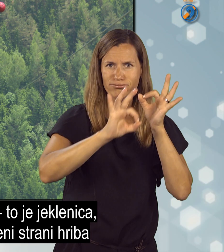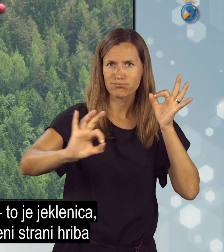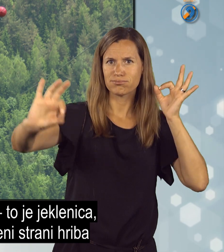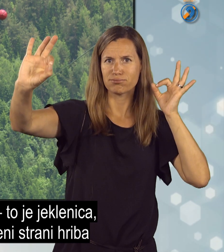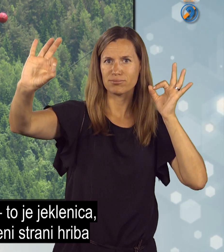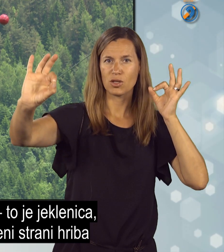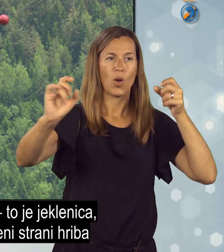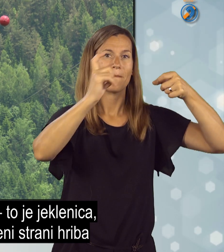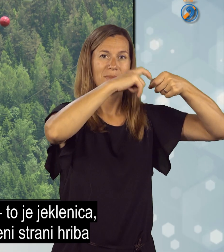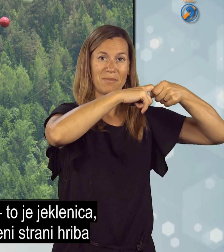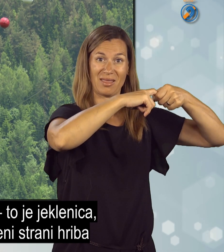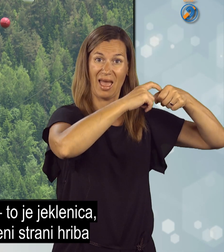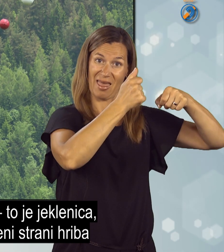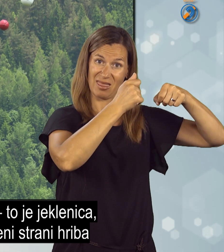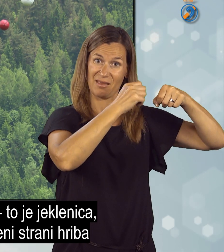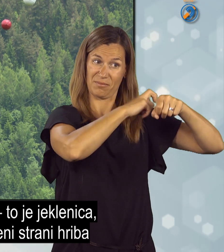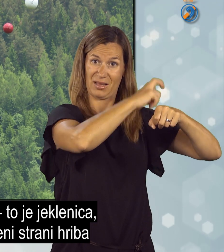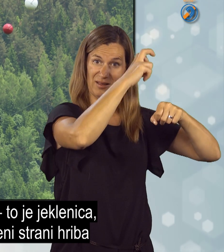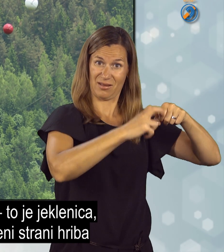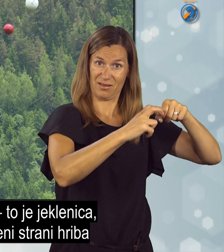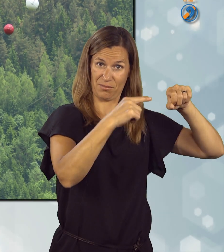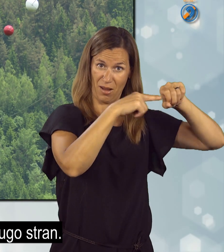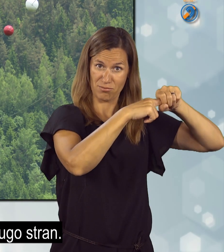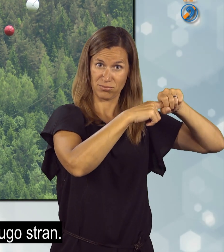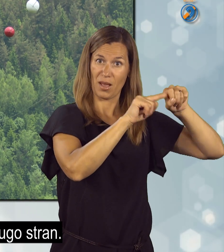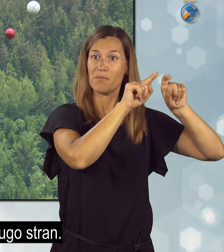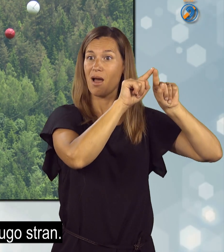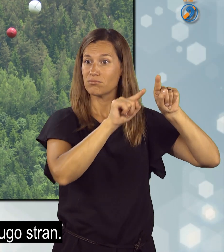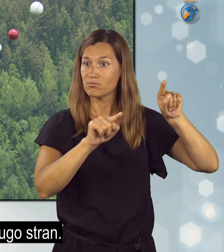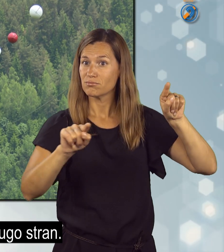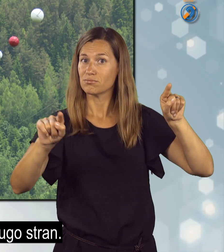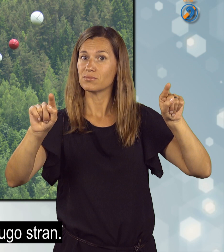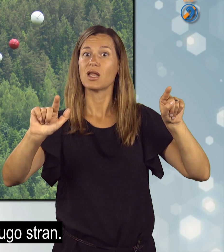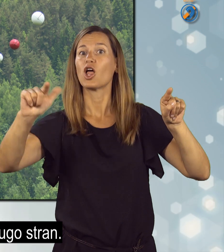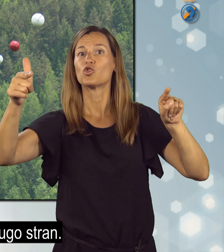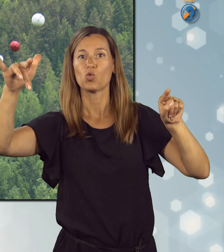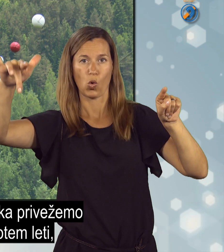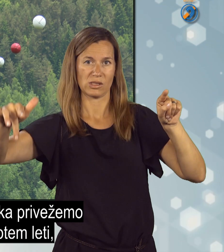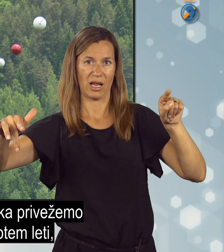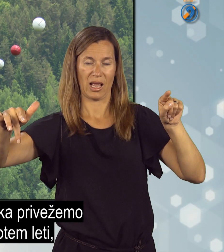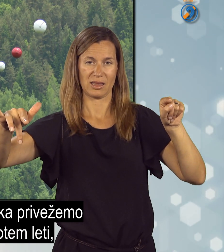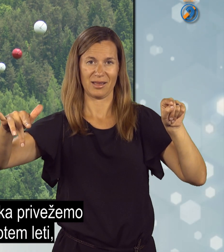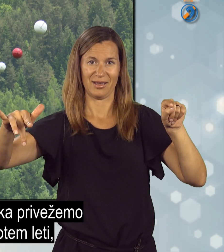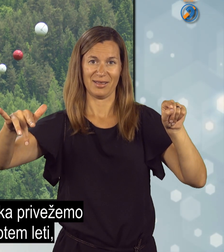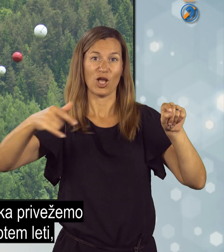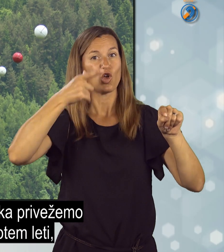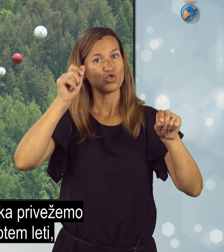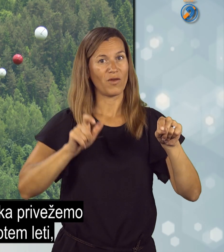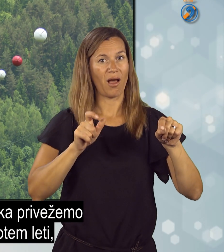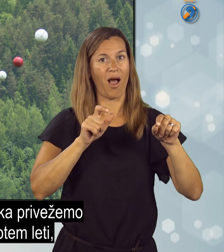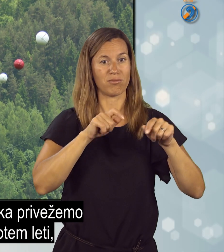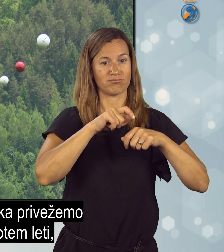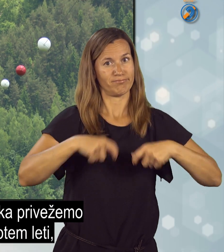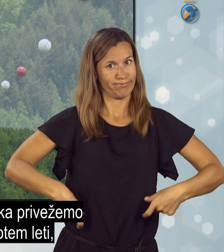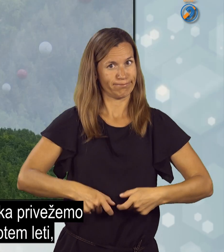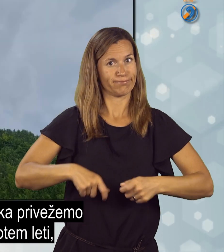ki je pripeta na eni strani hriba in gre na drugo stran. In človeka pač navežemo na